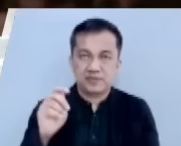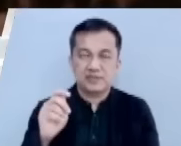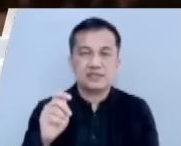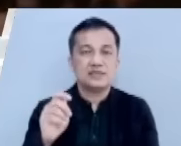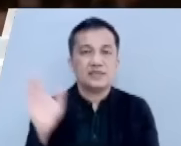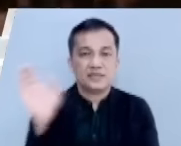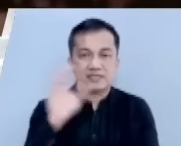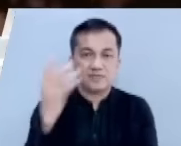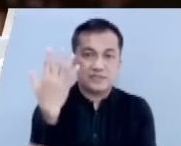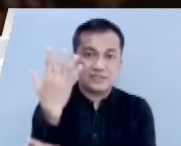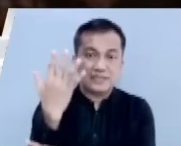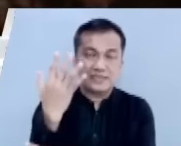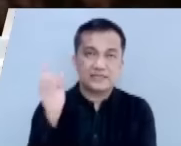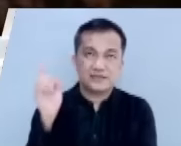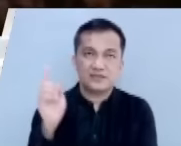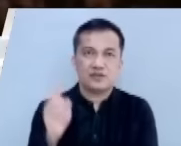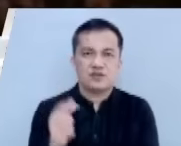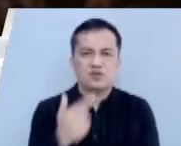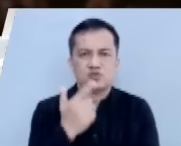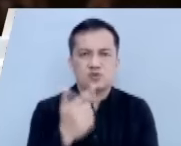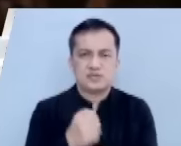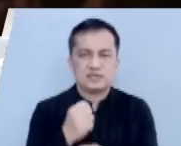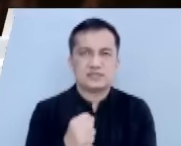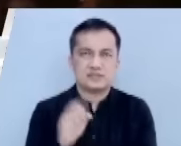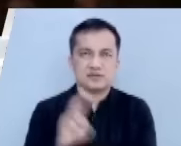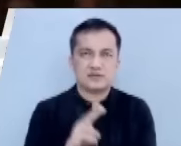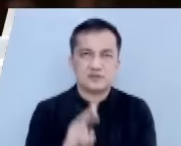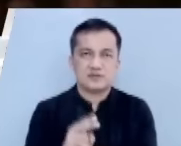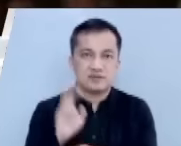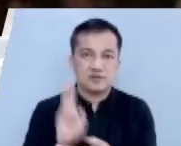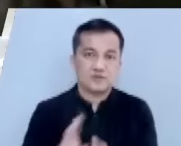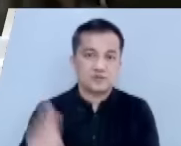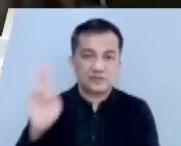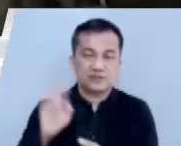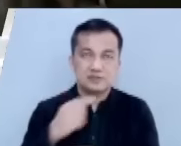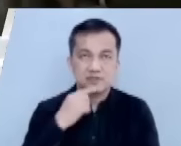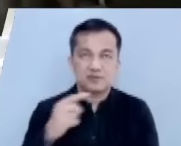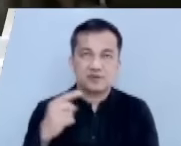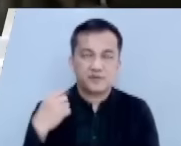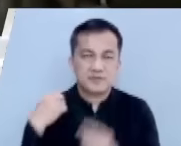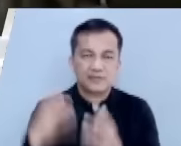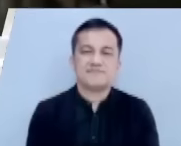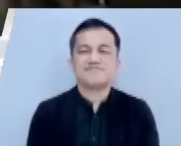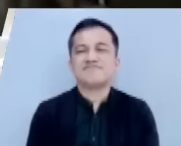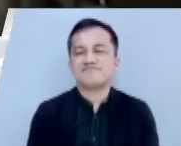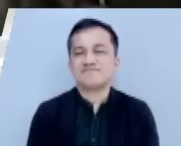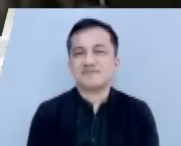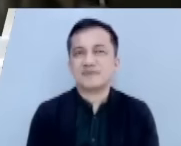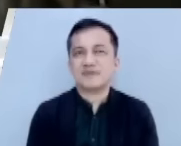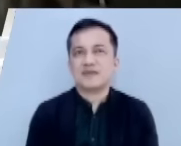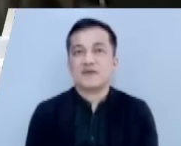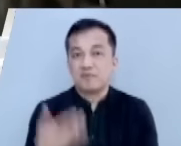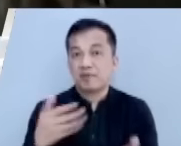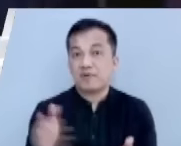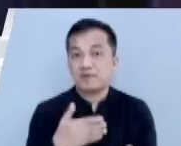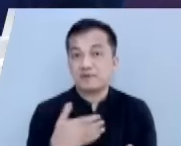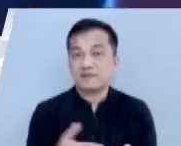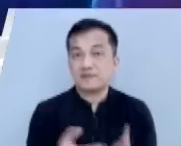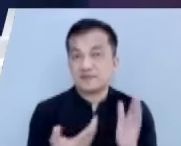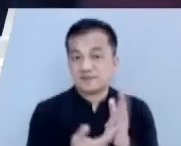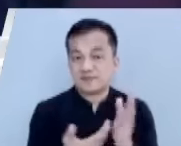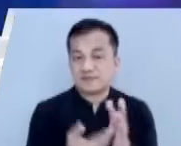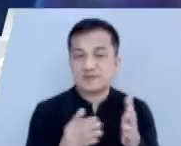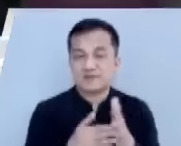halos 2 dekada na raw ginagamit ng universidad ayon sa mga opisyal dito. May pa-concert din. Bida ang mga estudyanteng